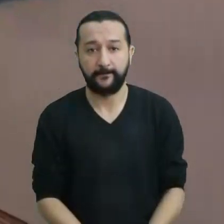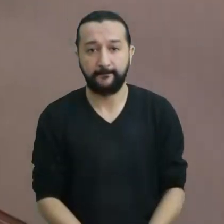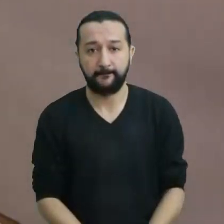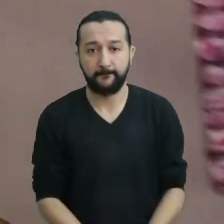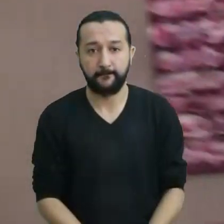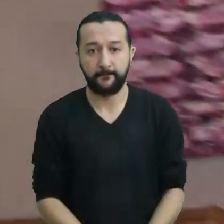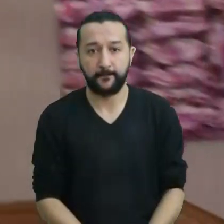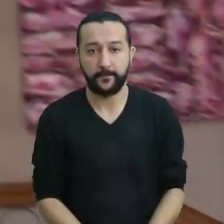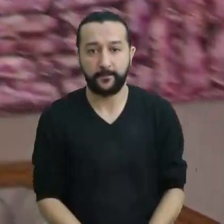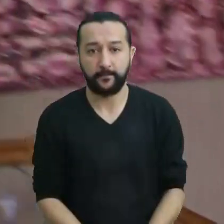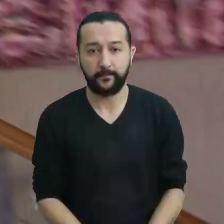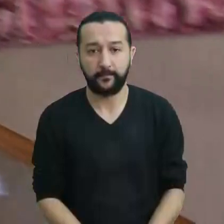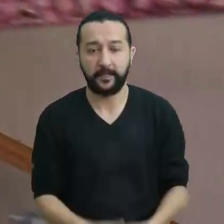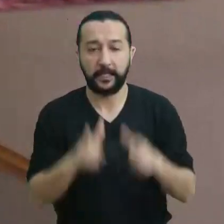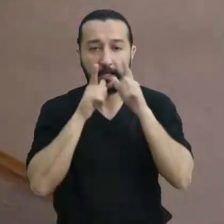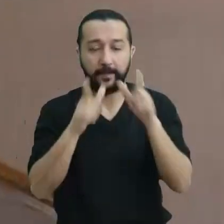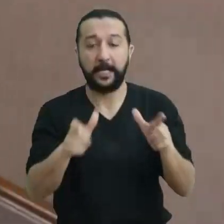koş. Merdivenlerden iniyor.